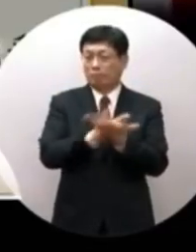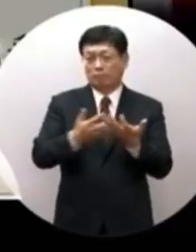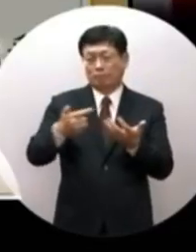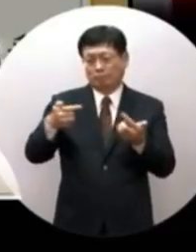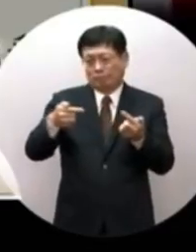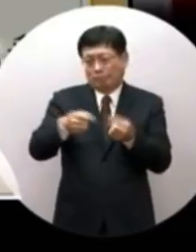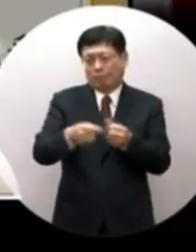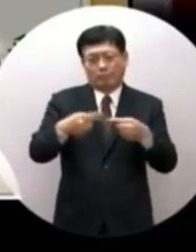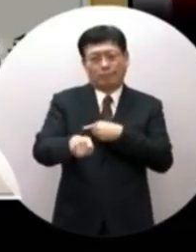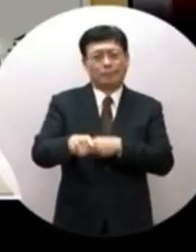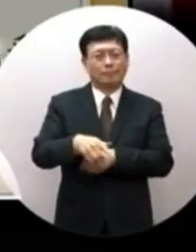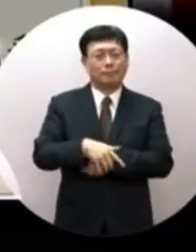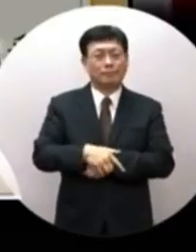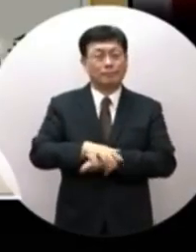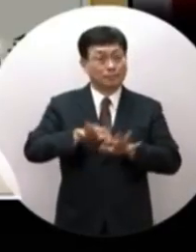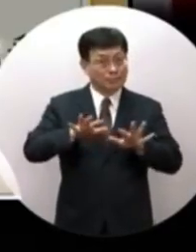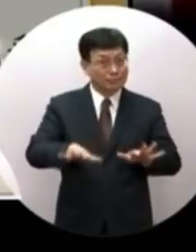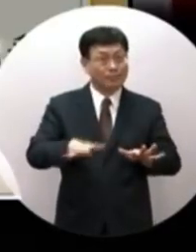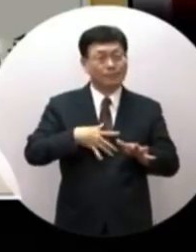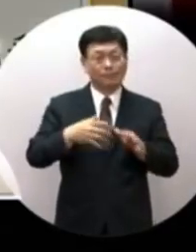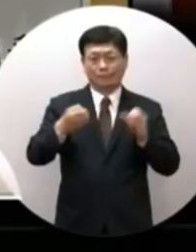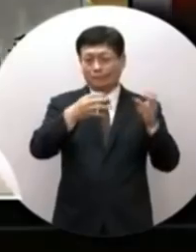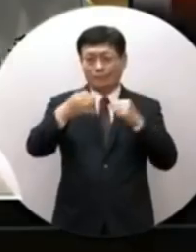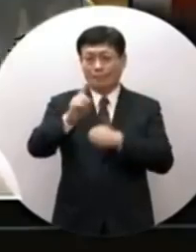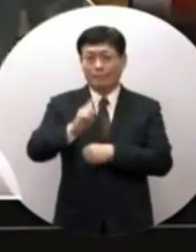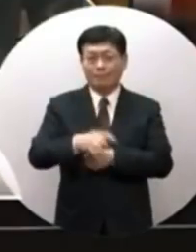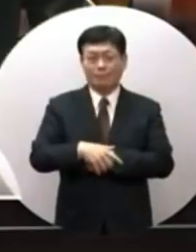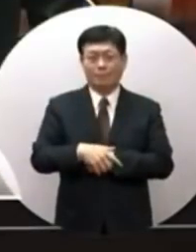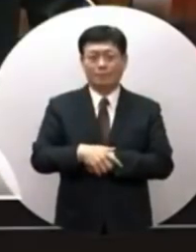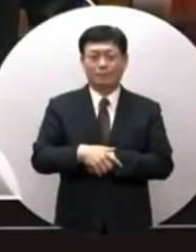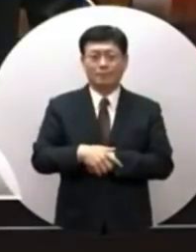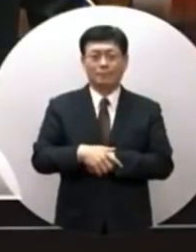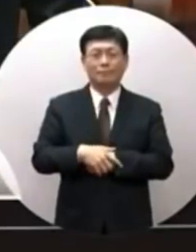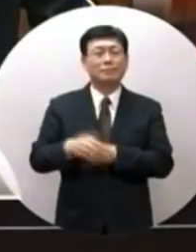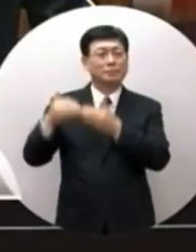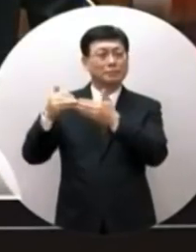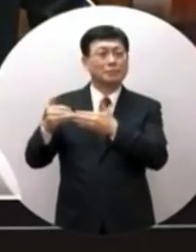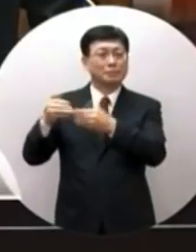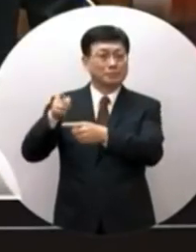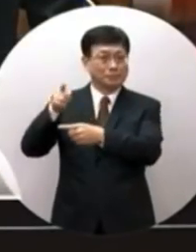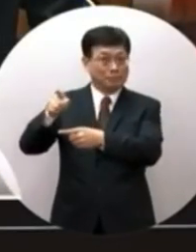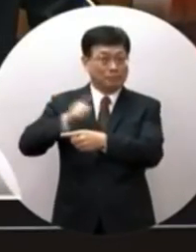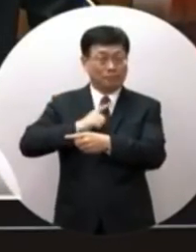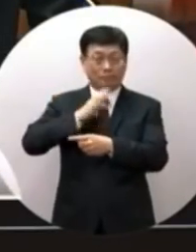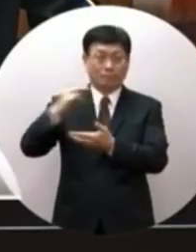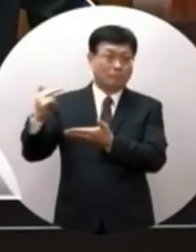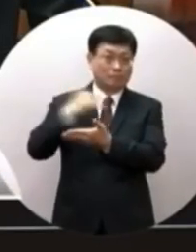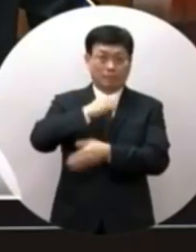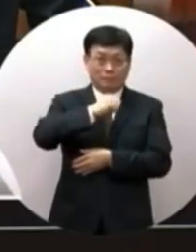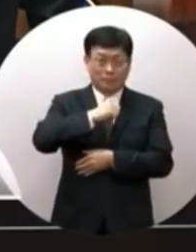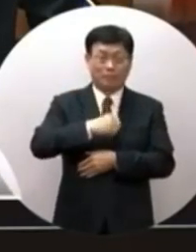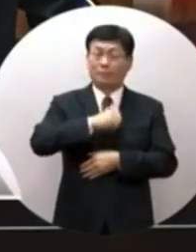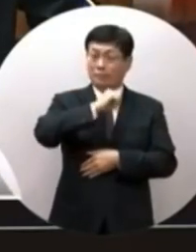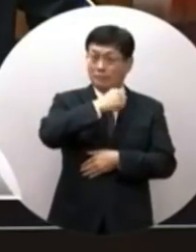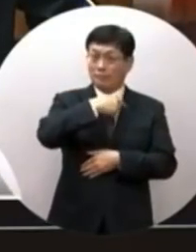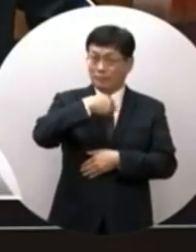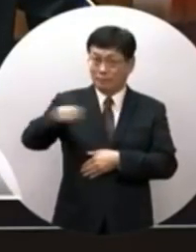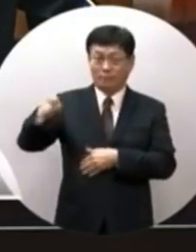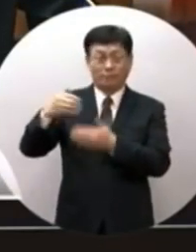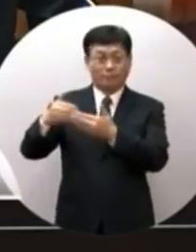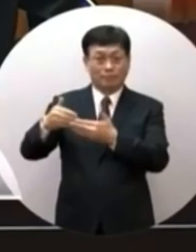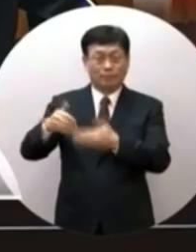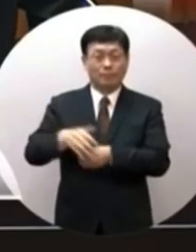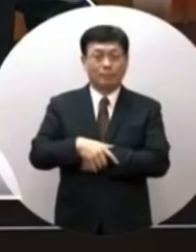乎被断绝。现在大家在讲，无论大陆的反台，还是台湾的反